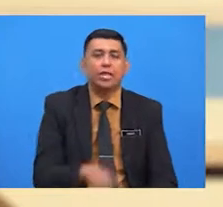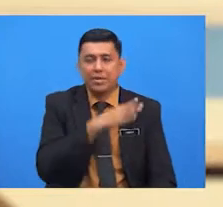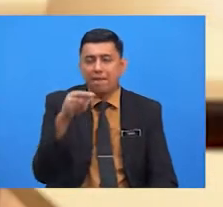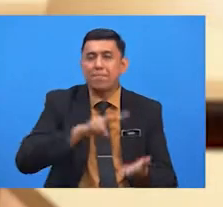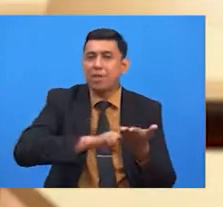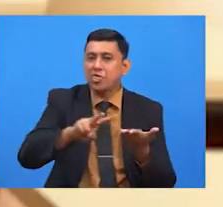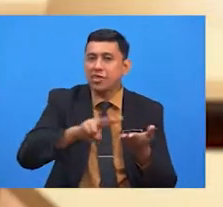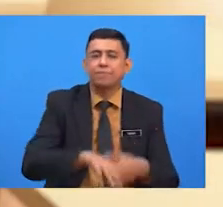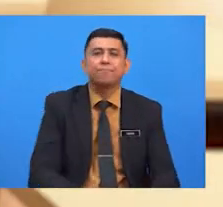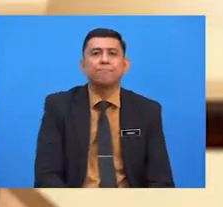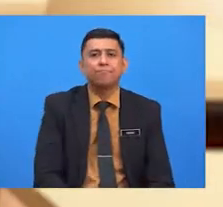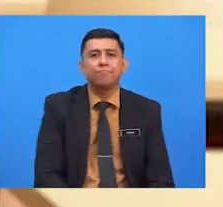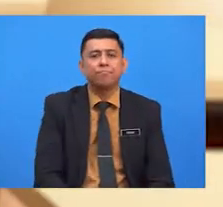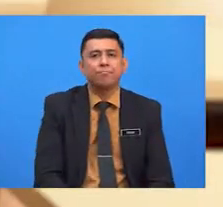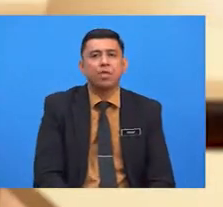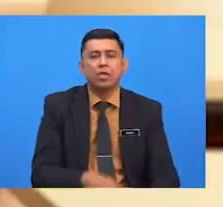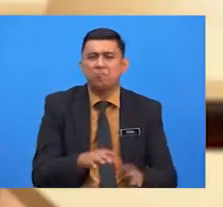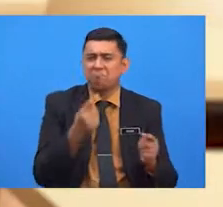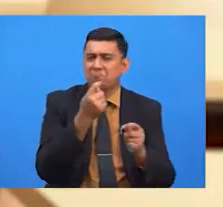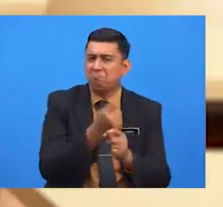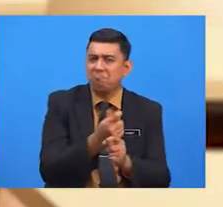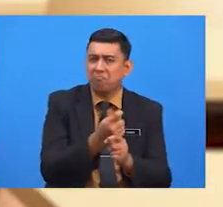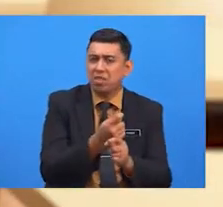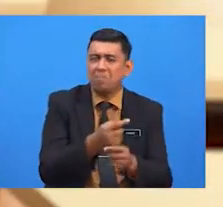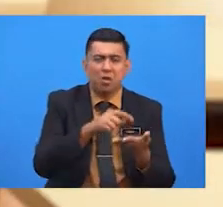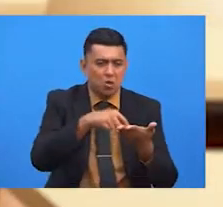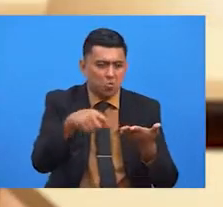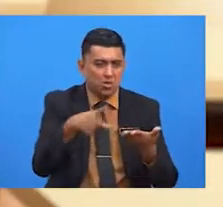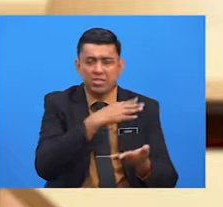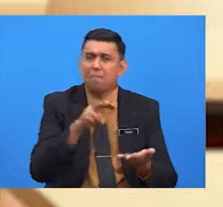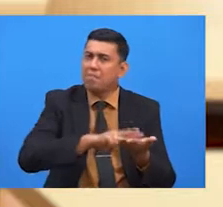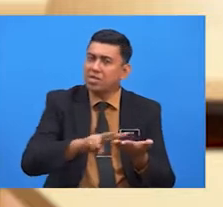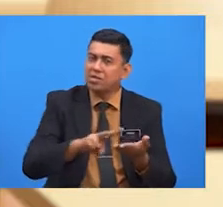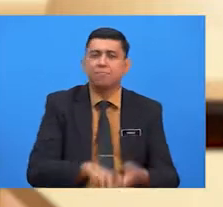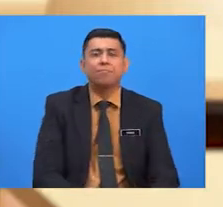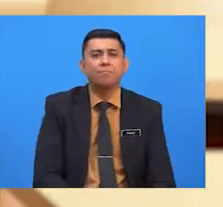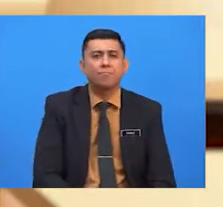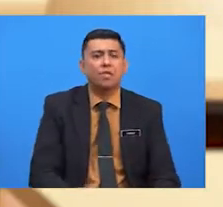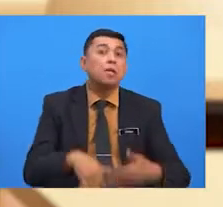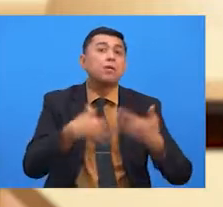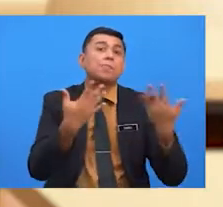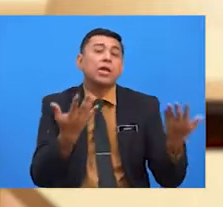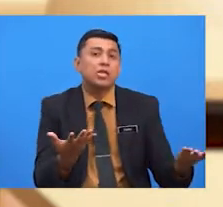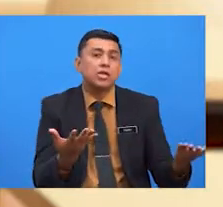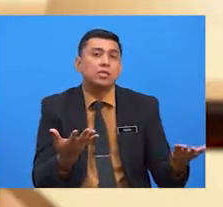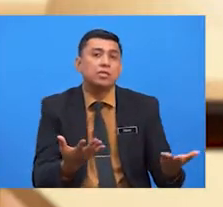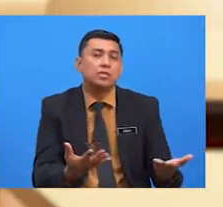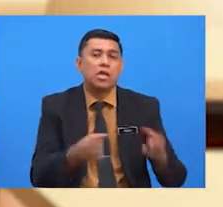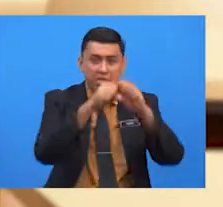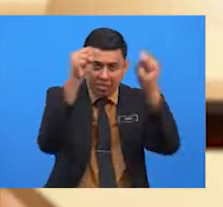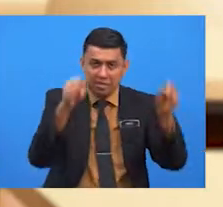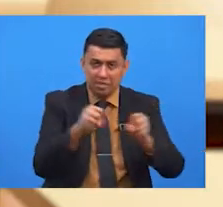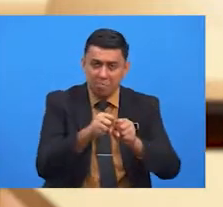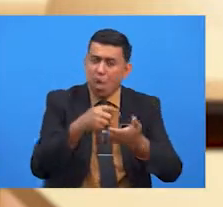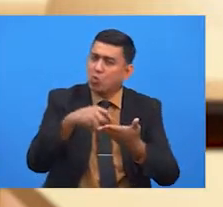membaca? Sudah tentu, mereka boleh menulis dan membaca. Bagaimanakah agaknya sistem tulisan